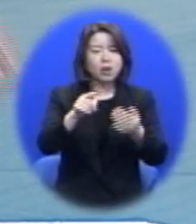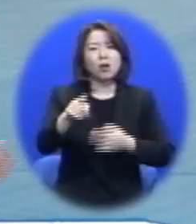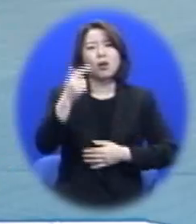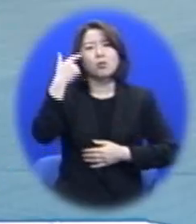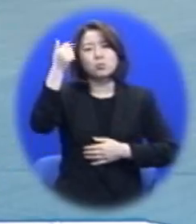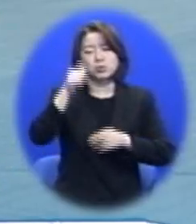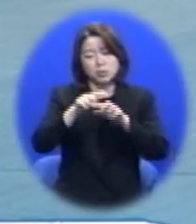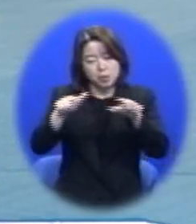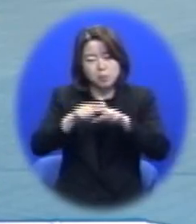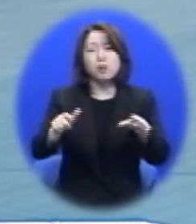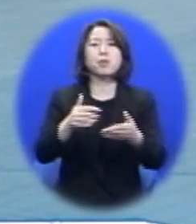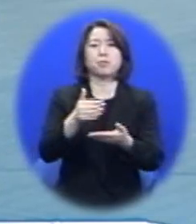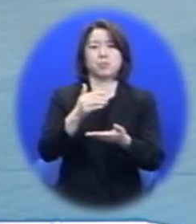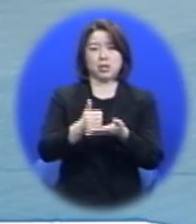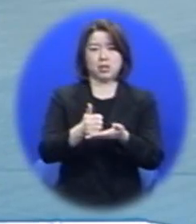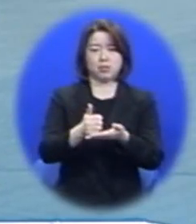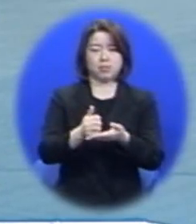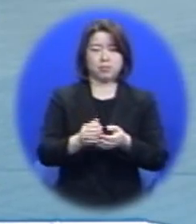그런 평범한 분이었대요.